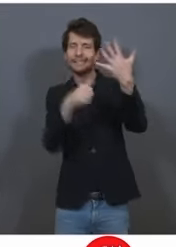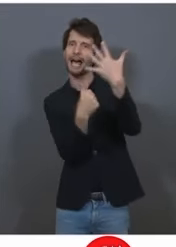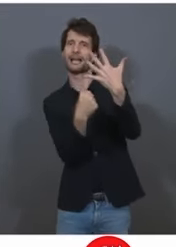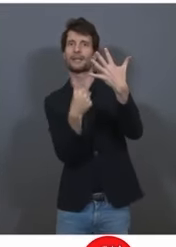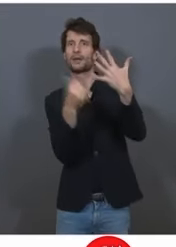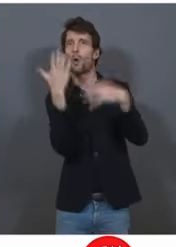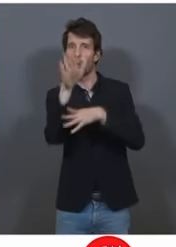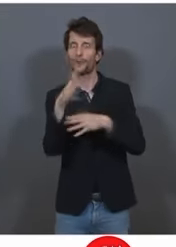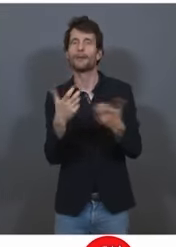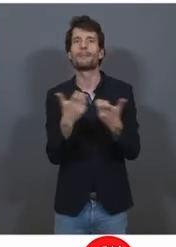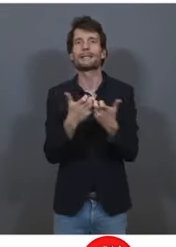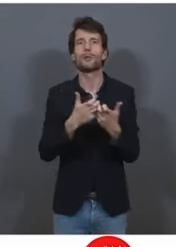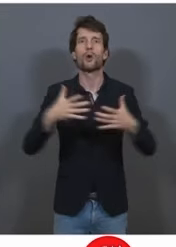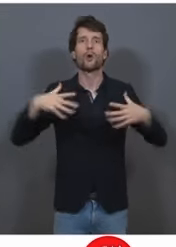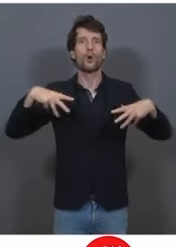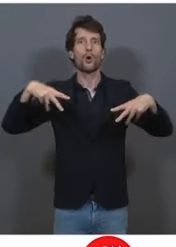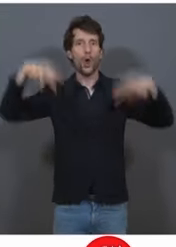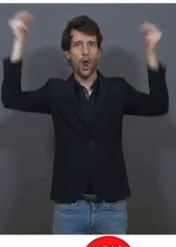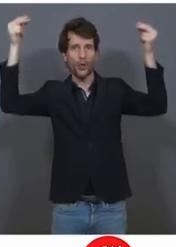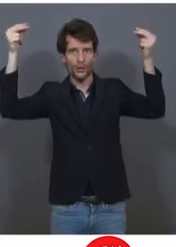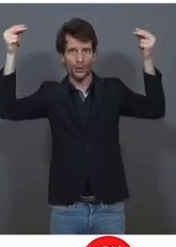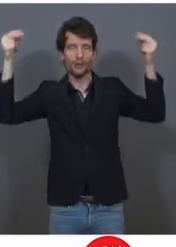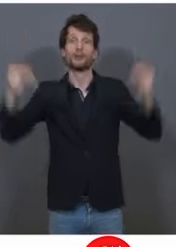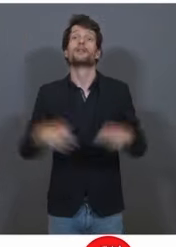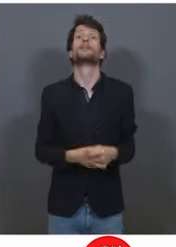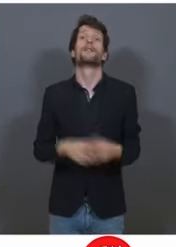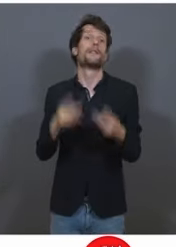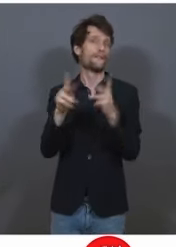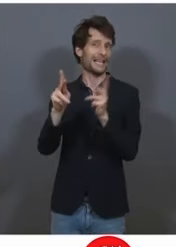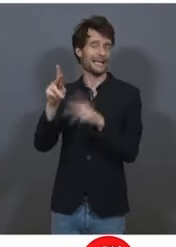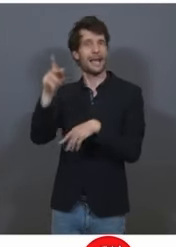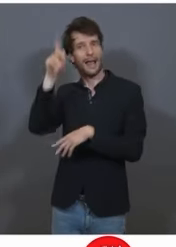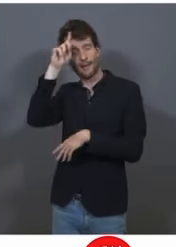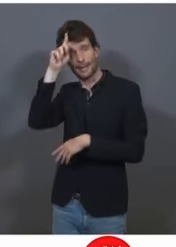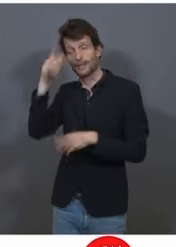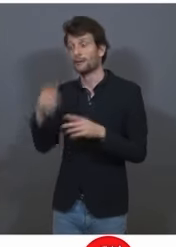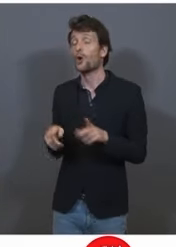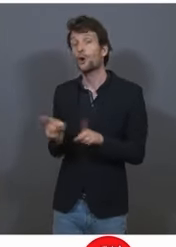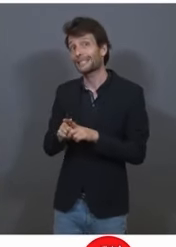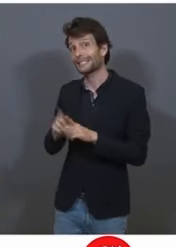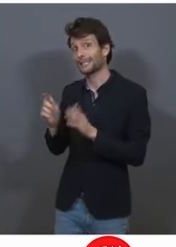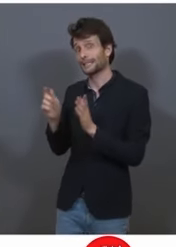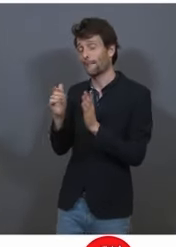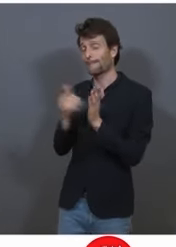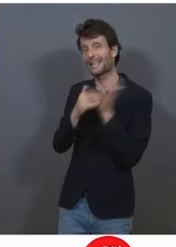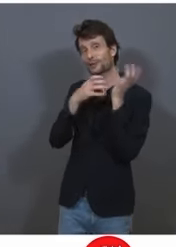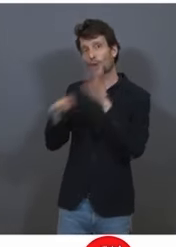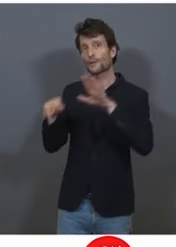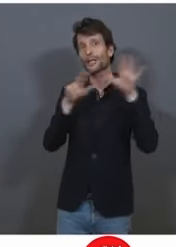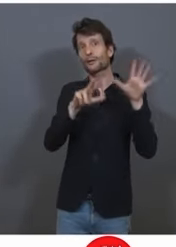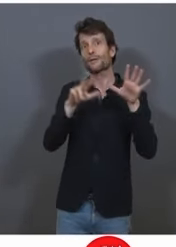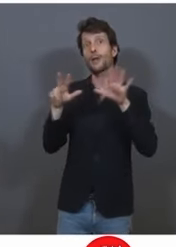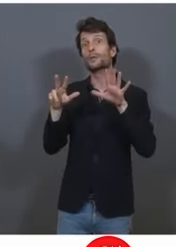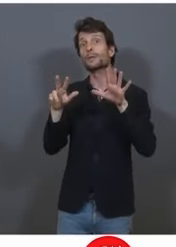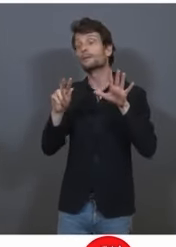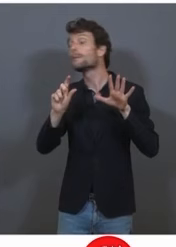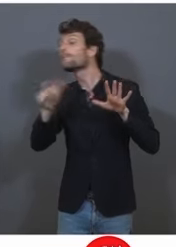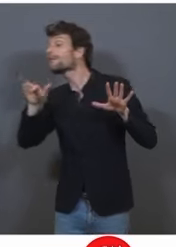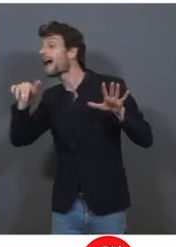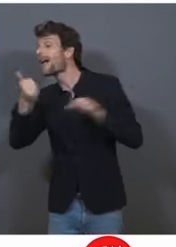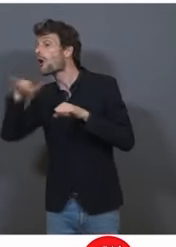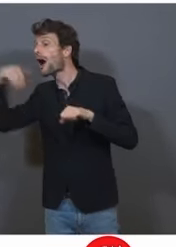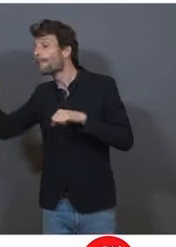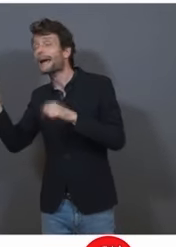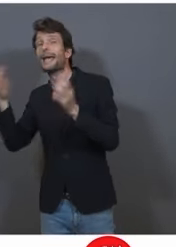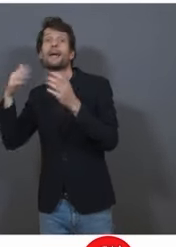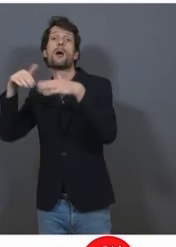la ville de Cologne, et que d'autre part, en 1988, 1 an avant la chute du mur de Berlin, notre cité se jumelait avec